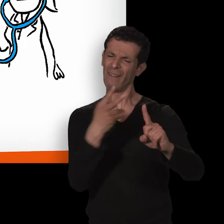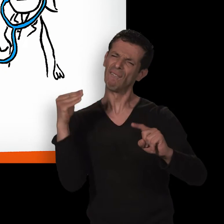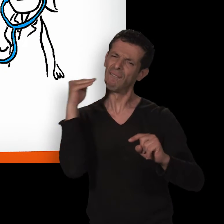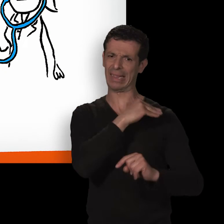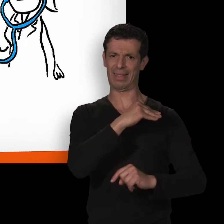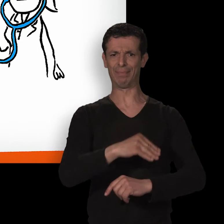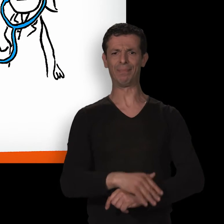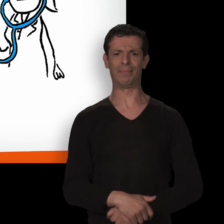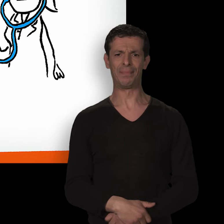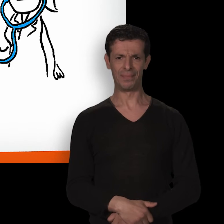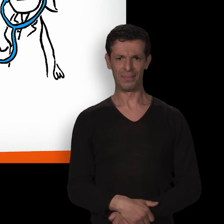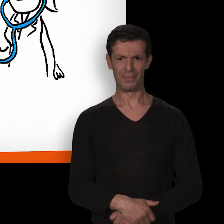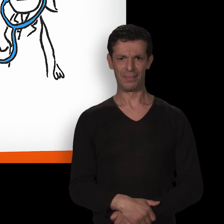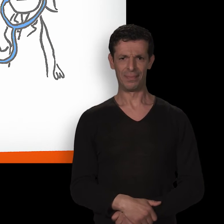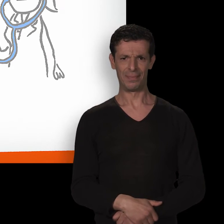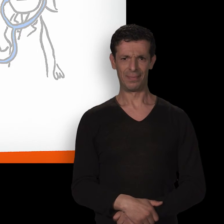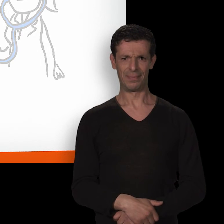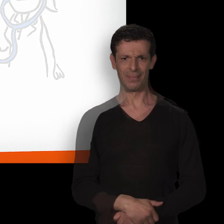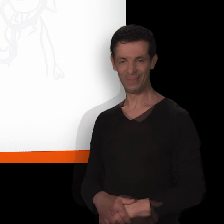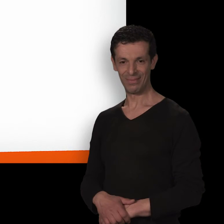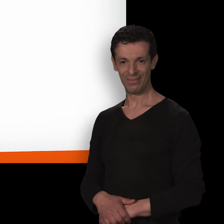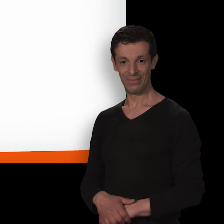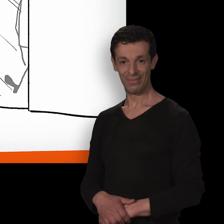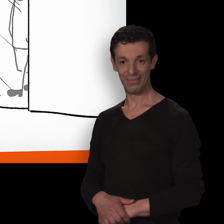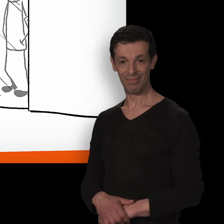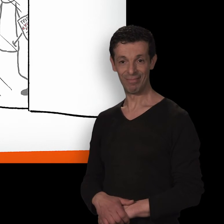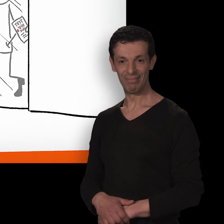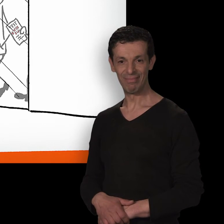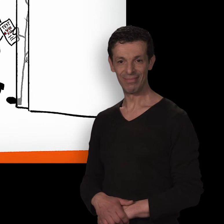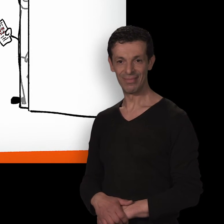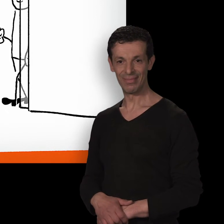Alors, il faut aller voir un médecin rapidement.